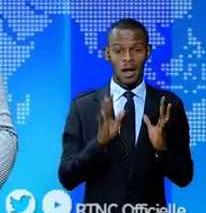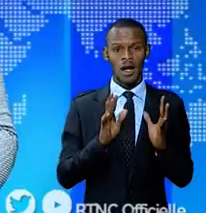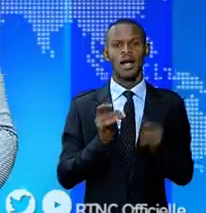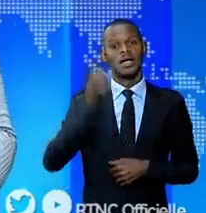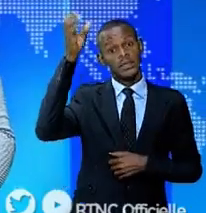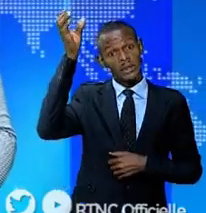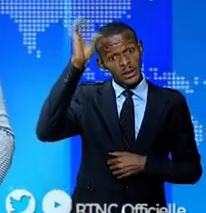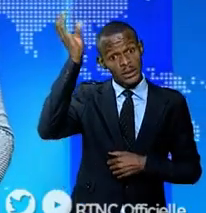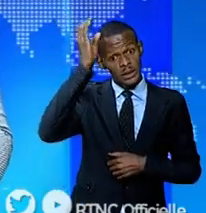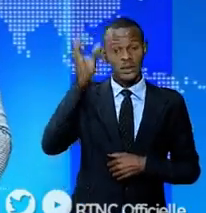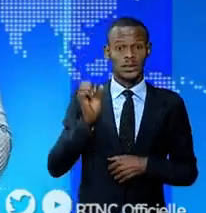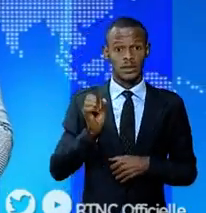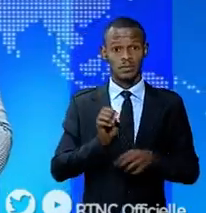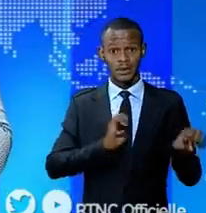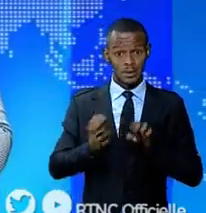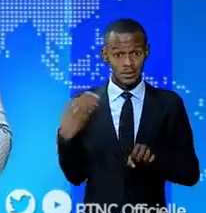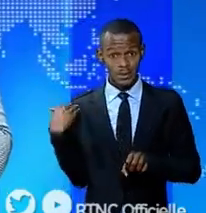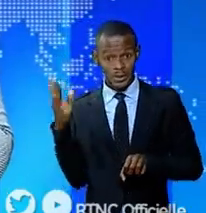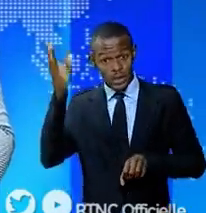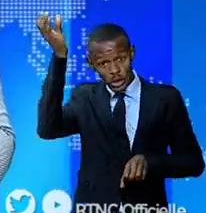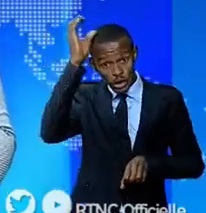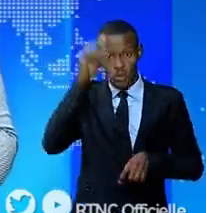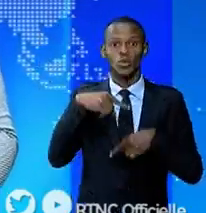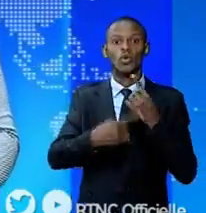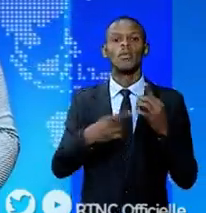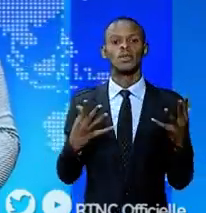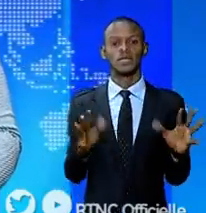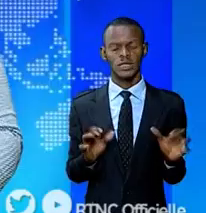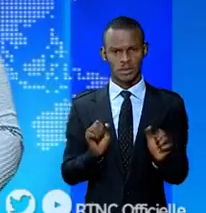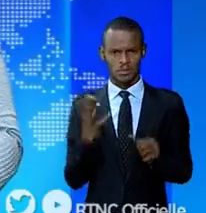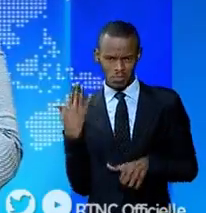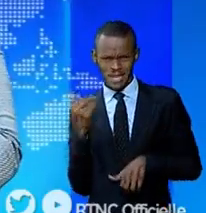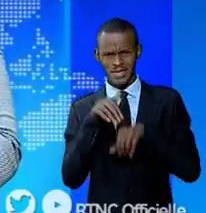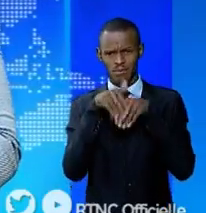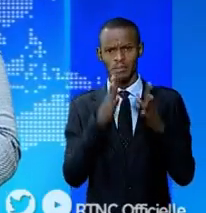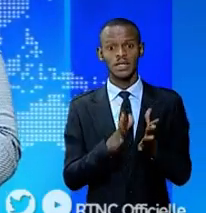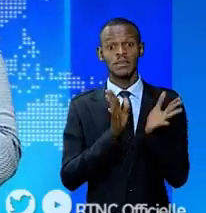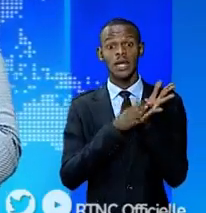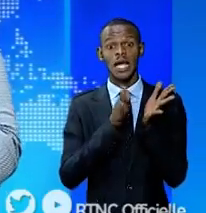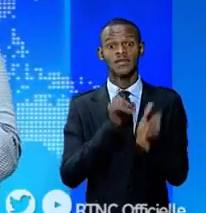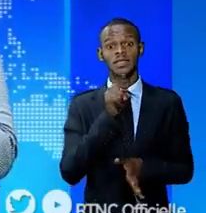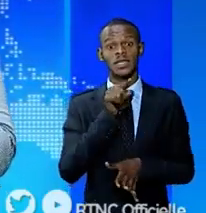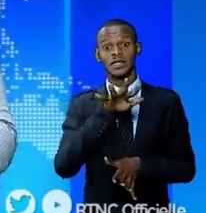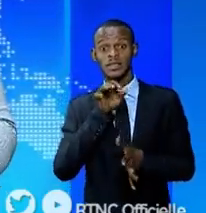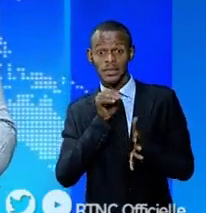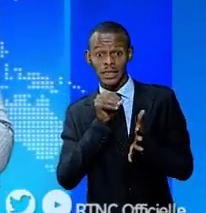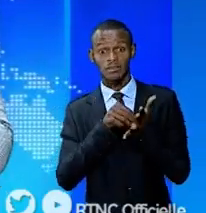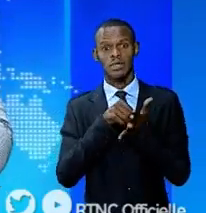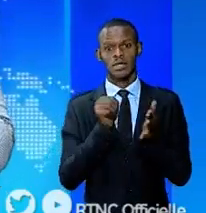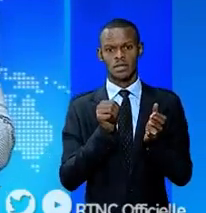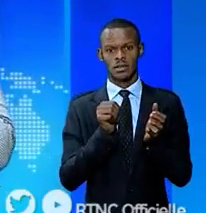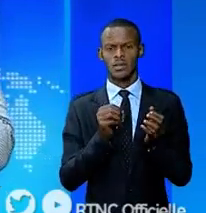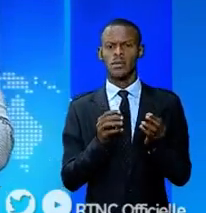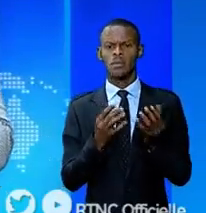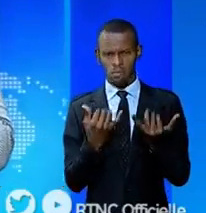des résultats de l'examen d'État édition 2020 avec une participation de 154 000 élèves finalistes. Et selon certaines estimations, le